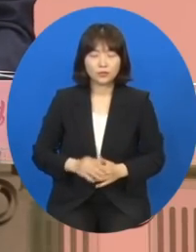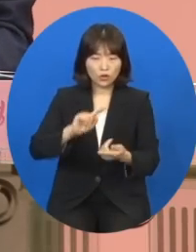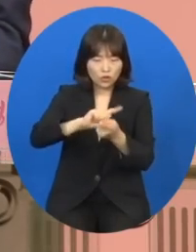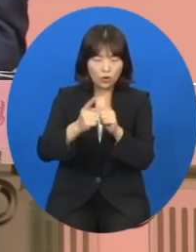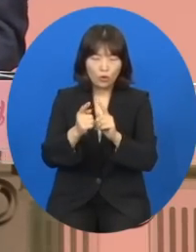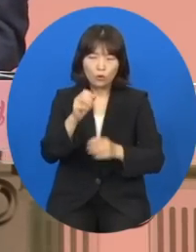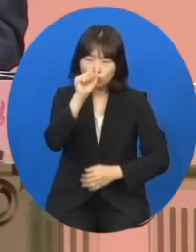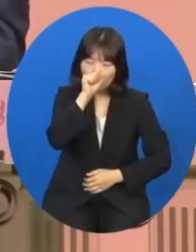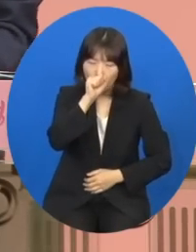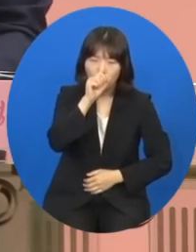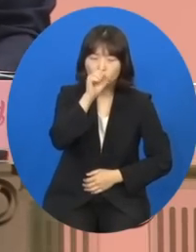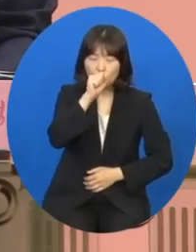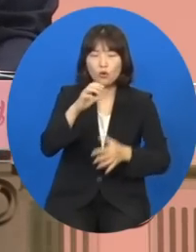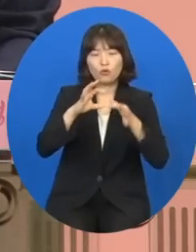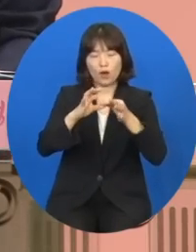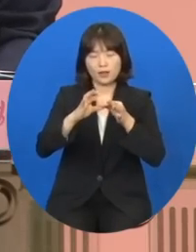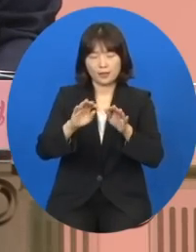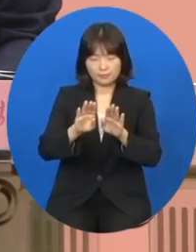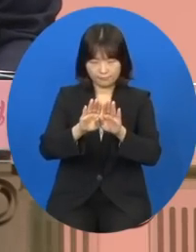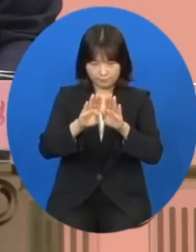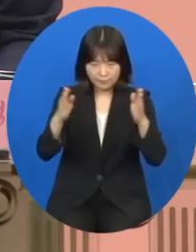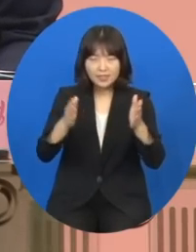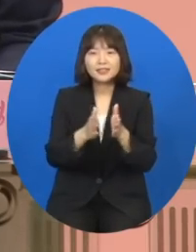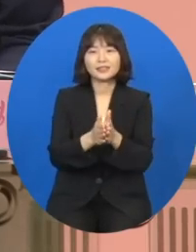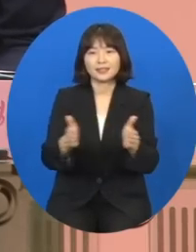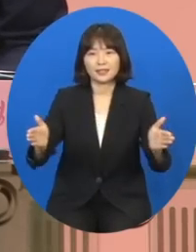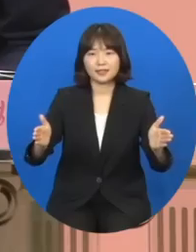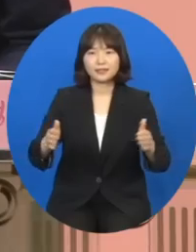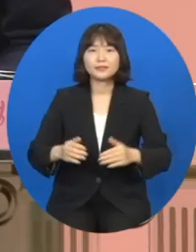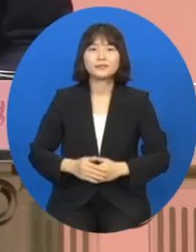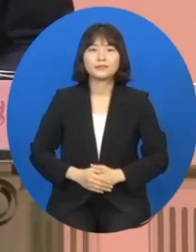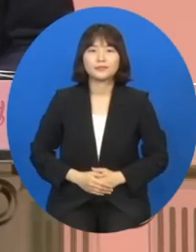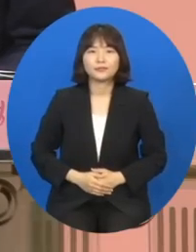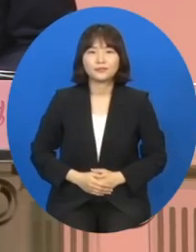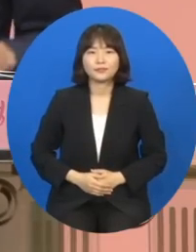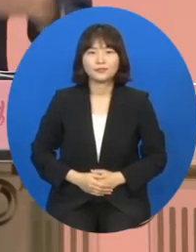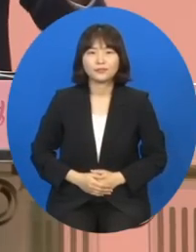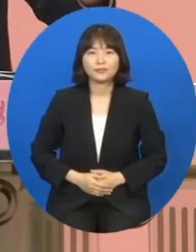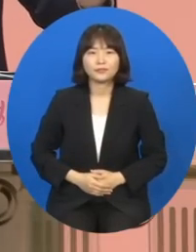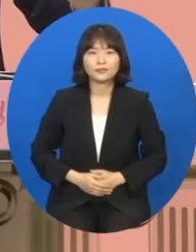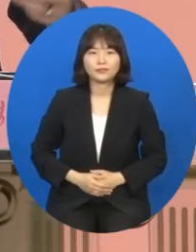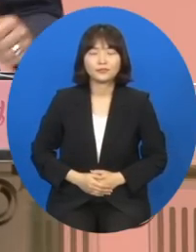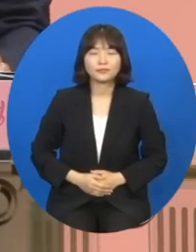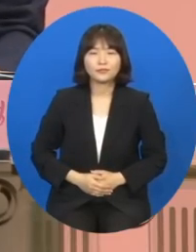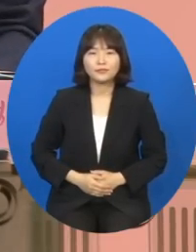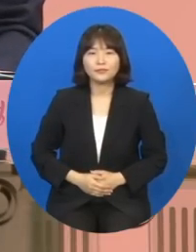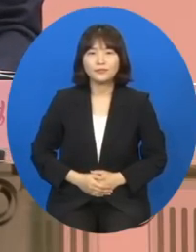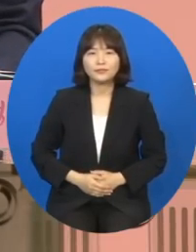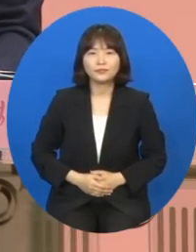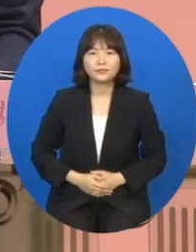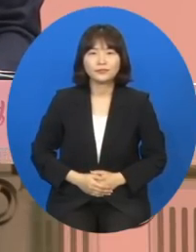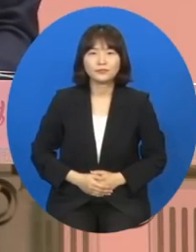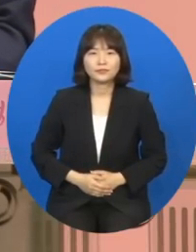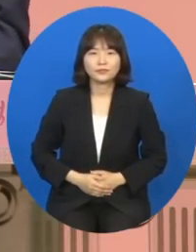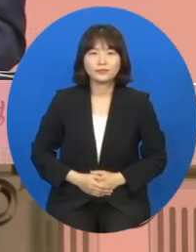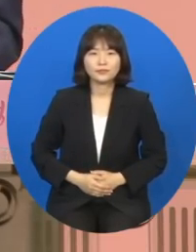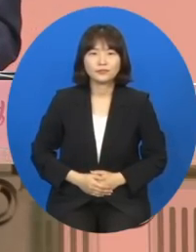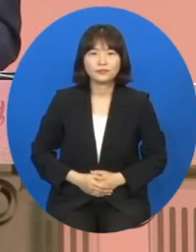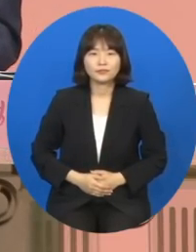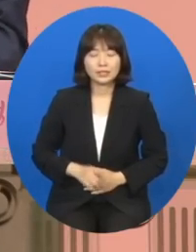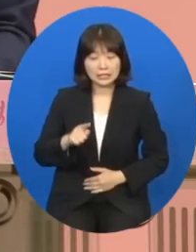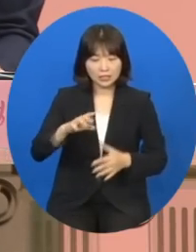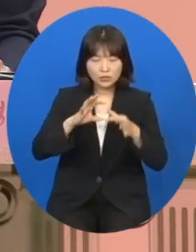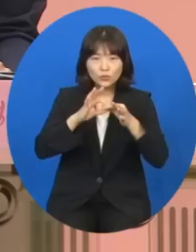좋아하고 좋은 관계가 열리기 시작했습니다 뭐든 들어 이헌 줄 유메 50퍼 # 습을 보안 그래서 이를